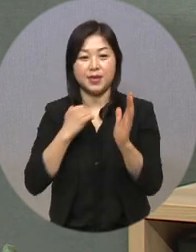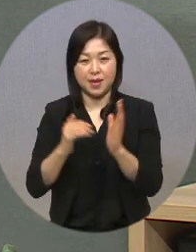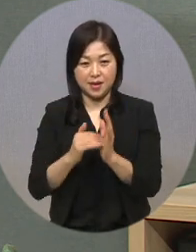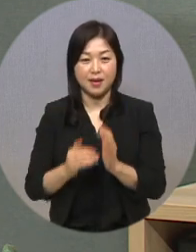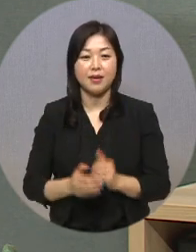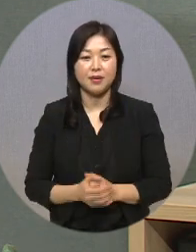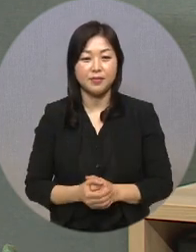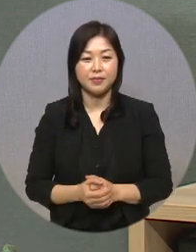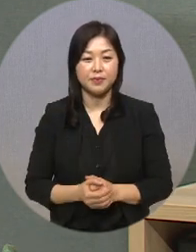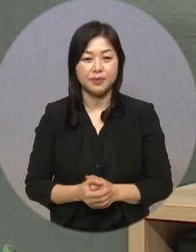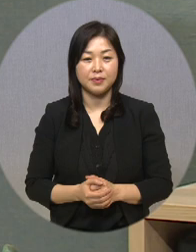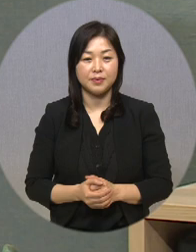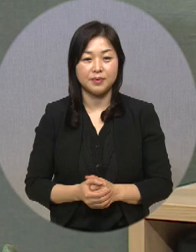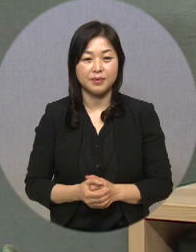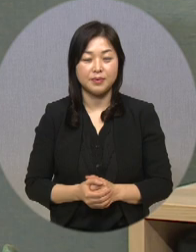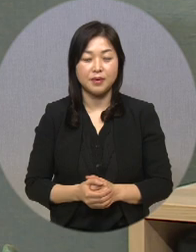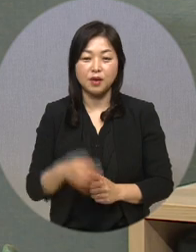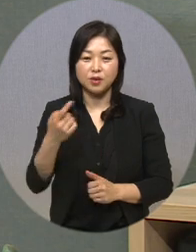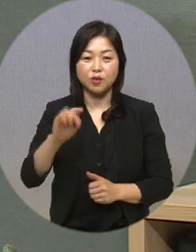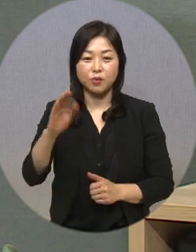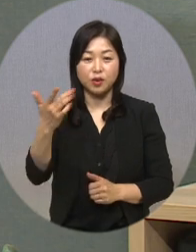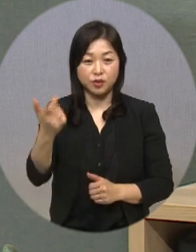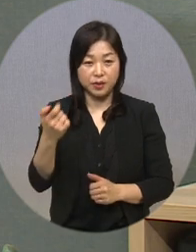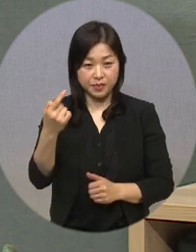유학했다. 그것도